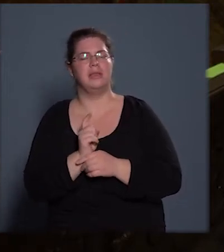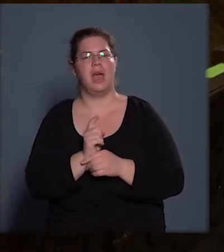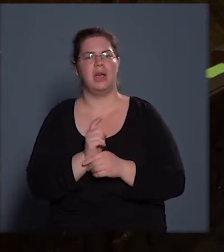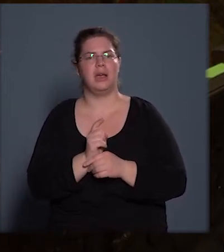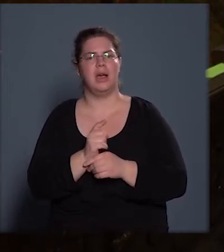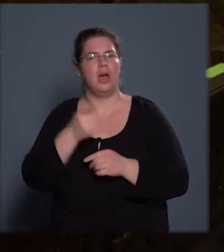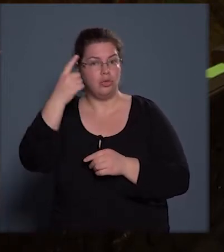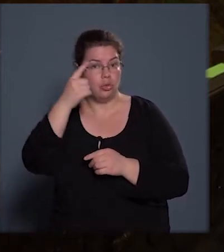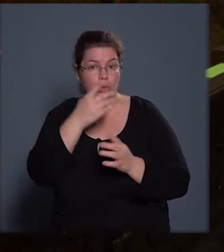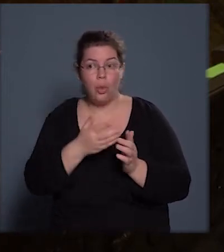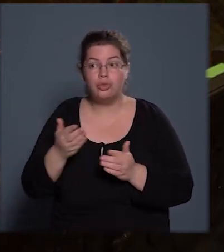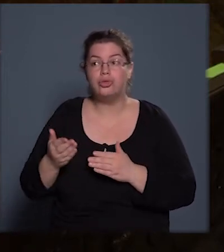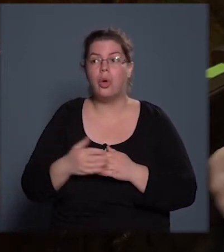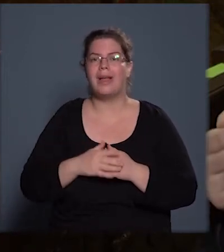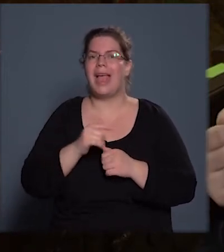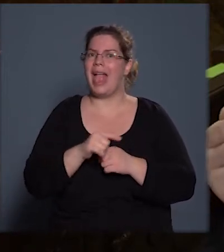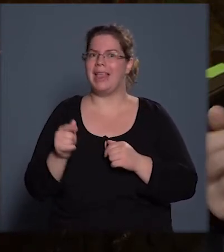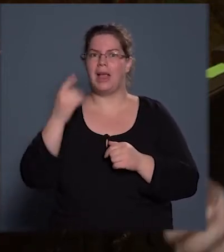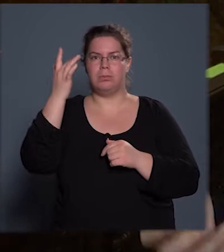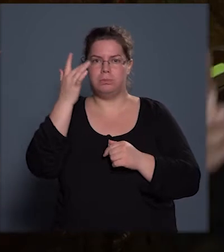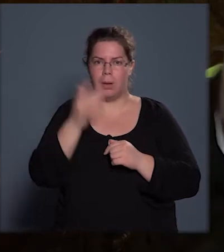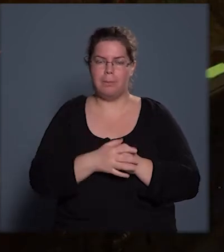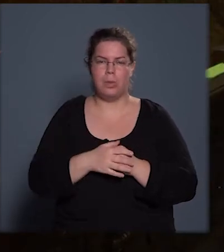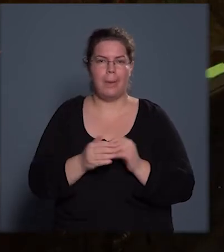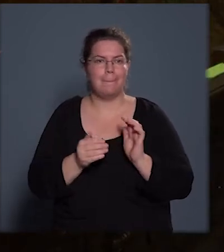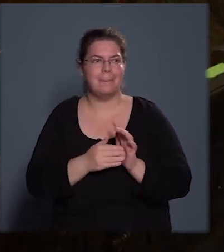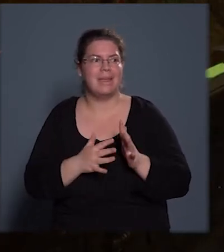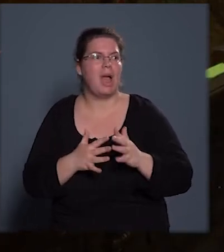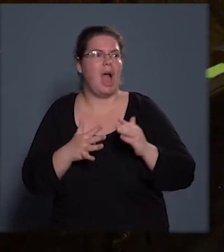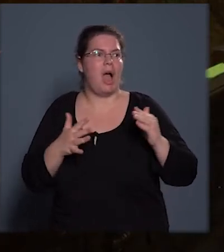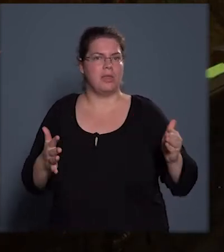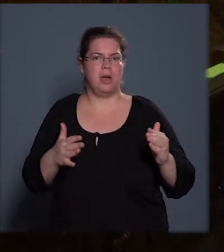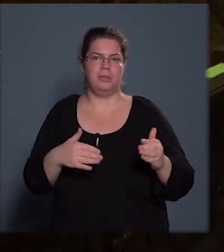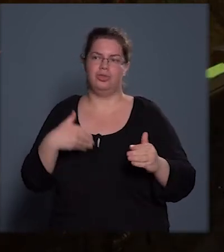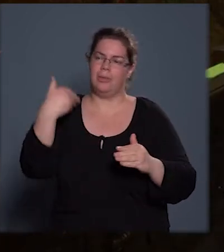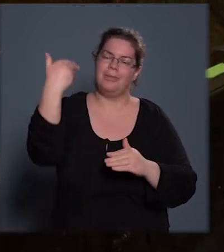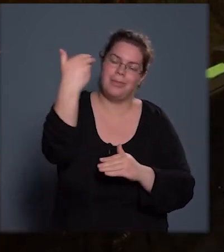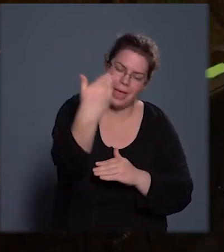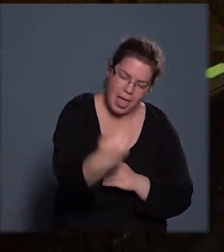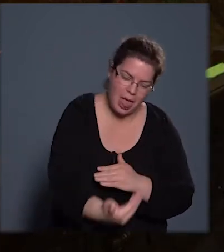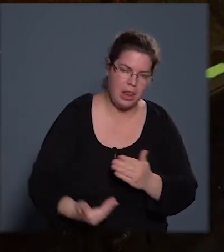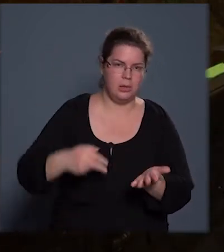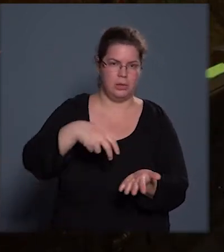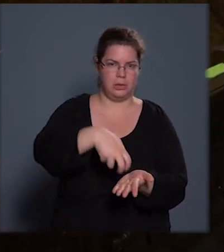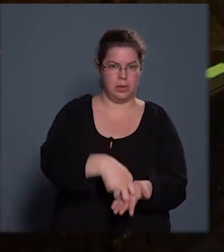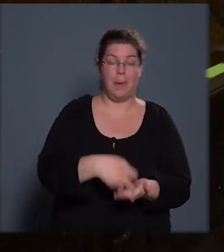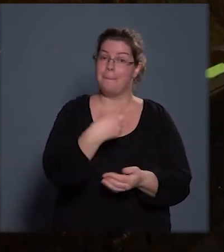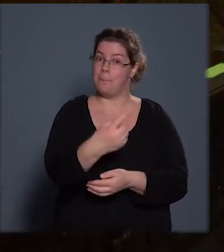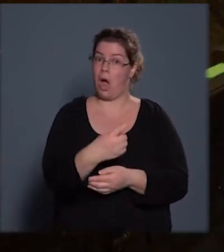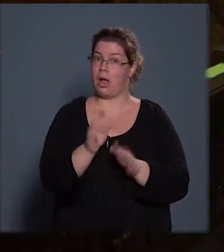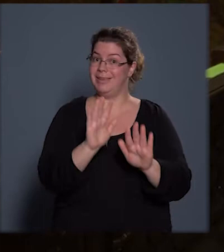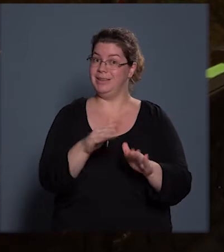Ezek a tudósok, ezek a papok egy még hatalmasabb előtt hajtottak térdet, maga Krisztus